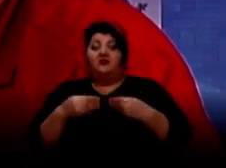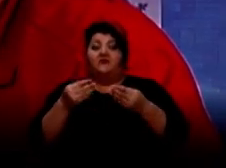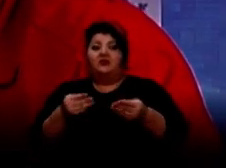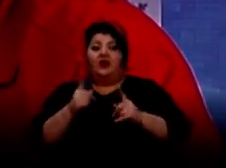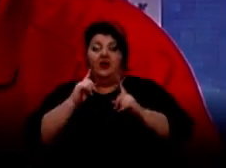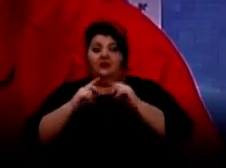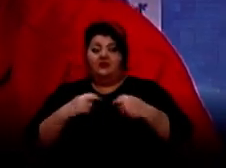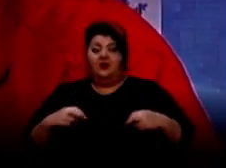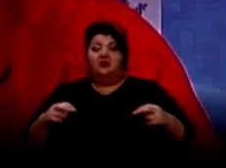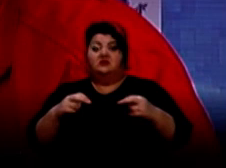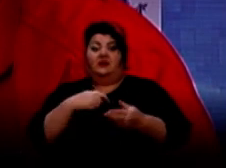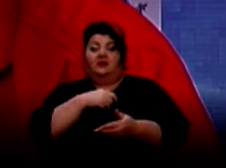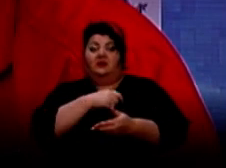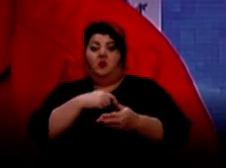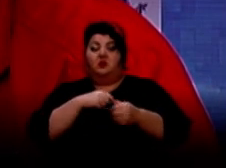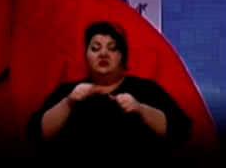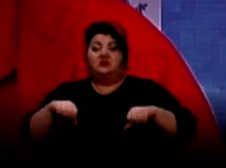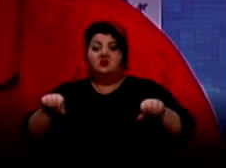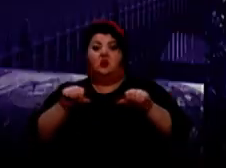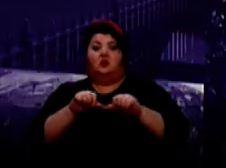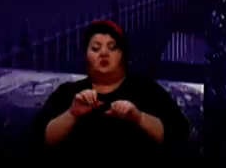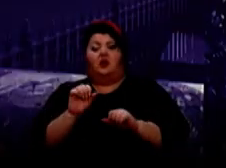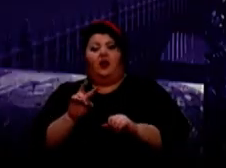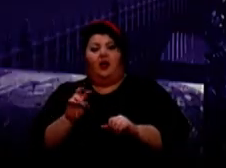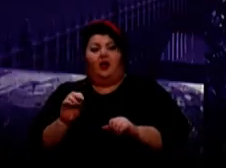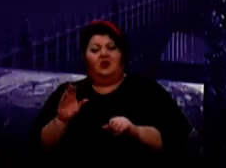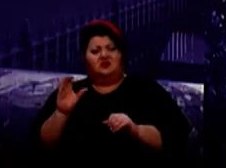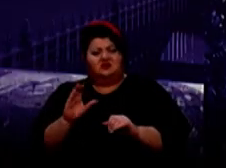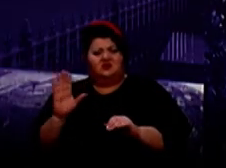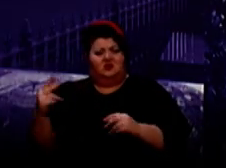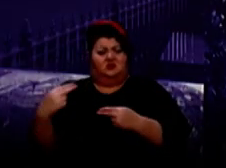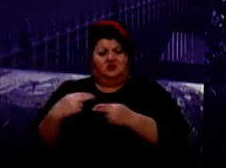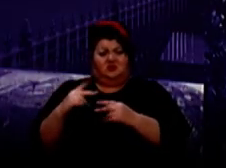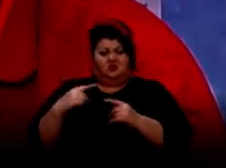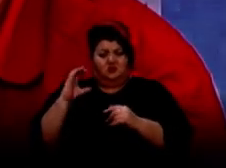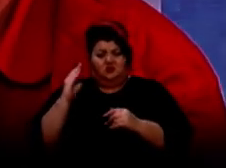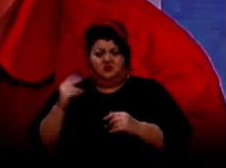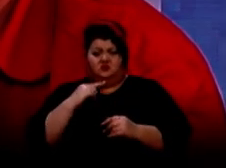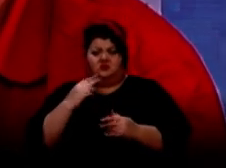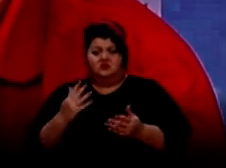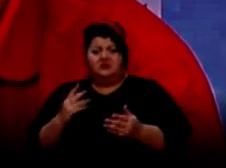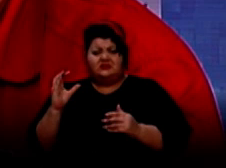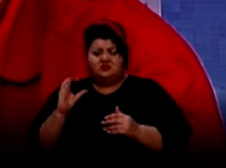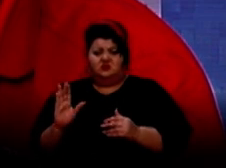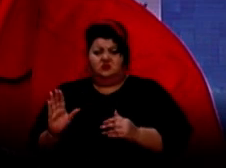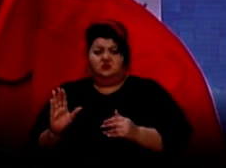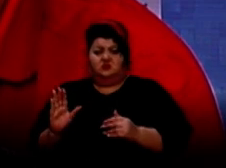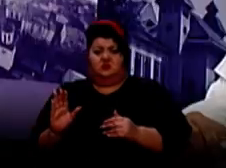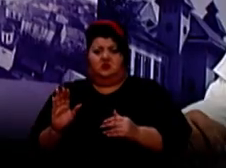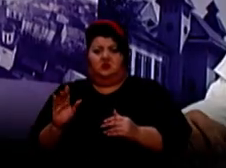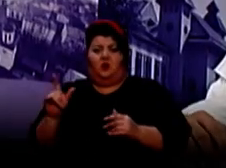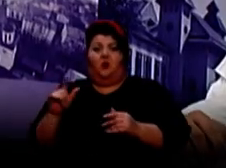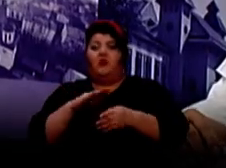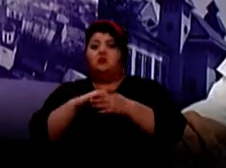засідання депутатської комісії. Ви не зібрали депутатську комісію, кворум убрали, щоб не було, не можна було прийняти це питання. Значить, ви кворум зняли, щоб не було кворуму.